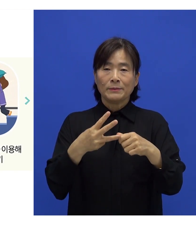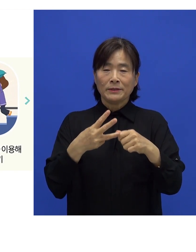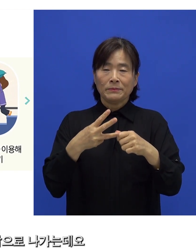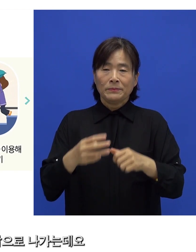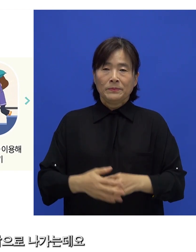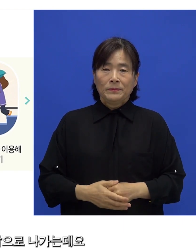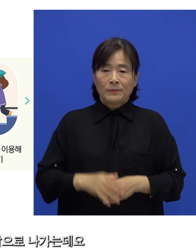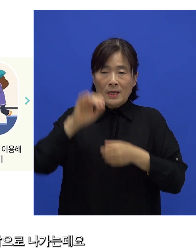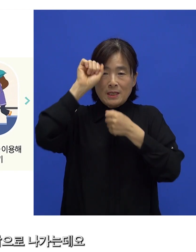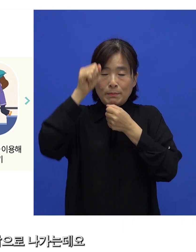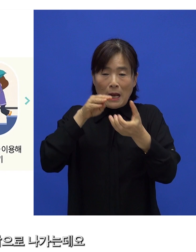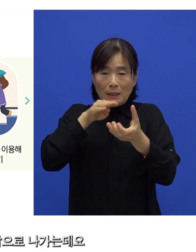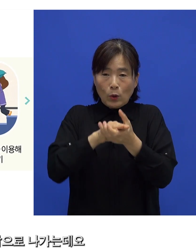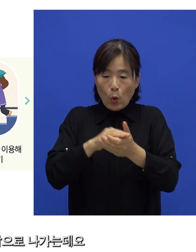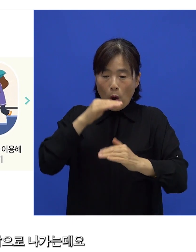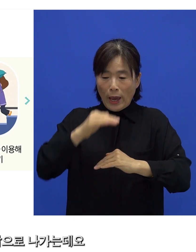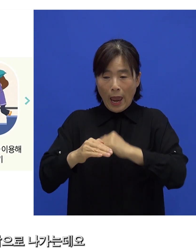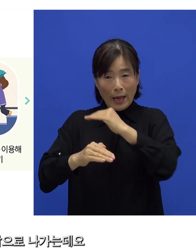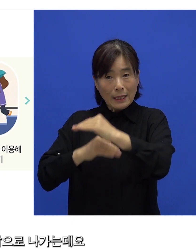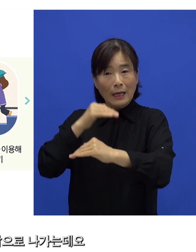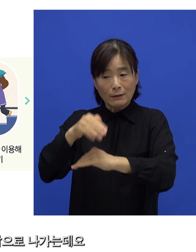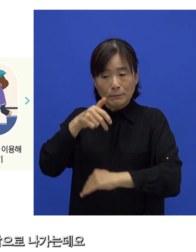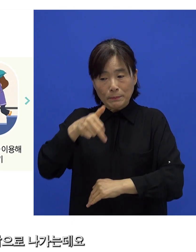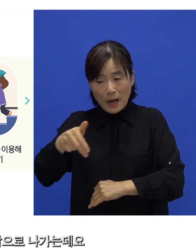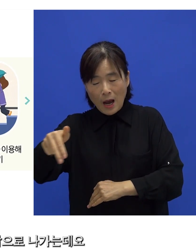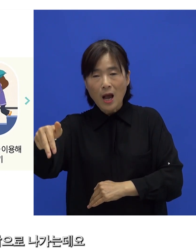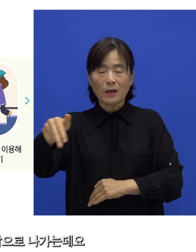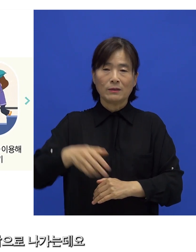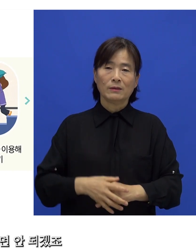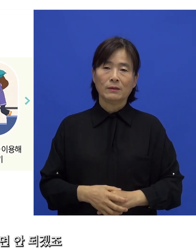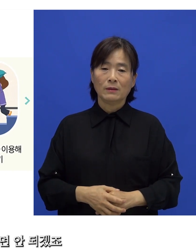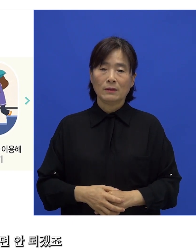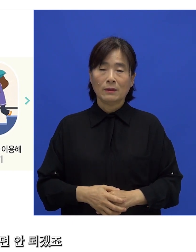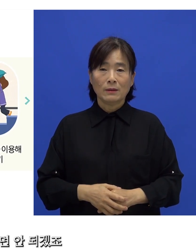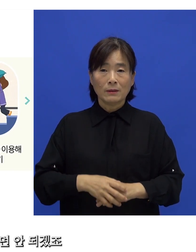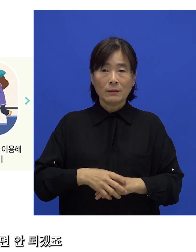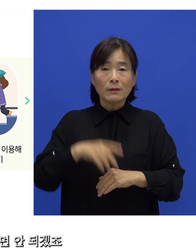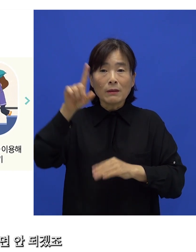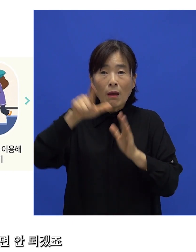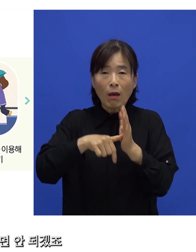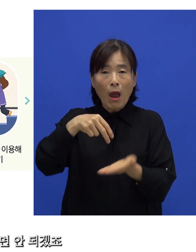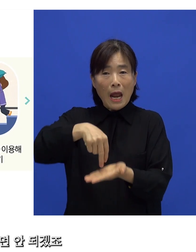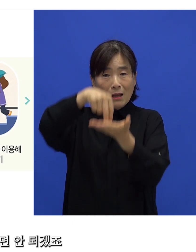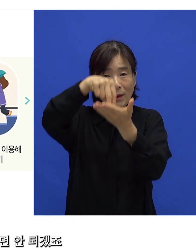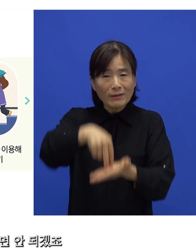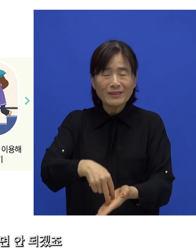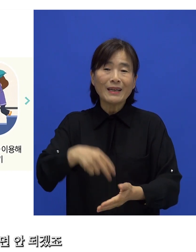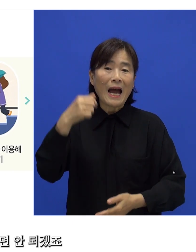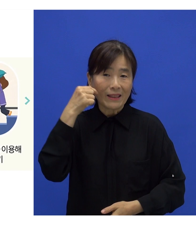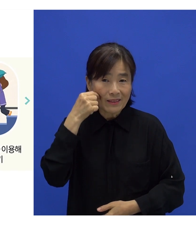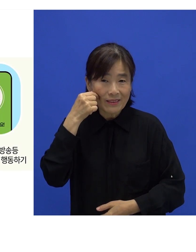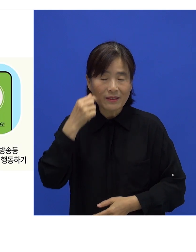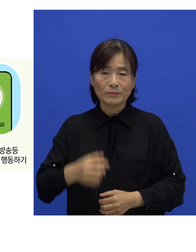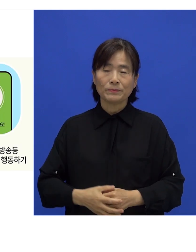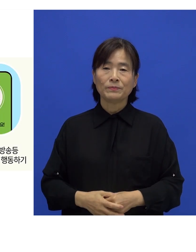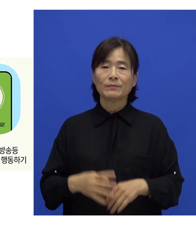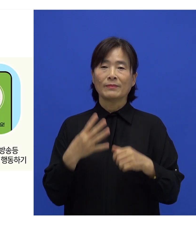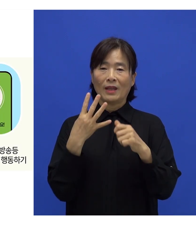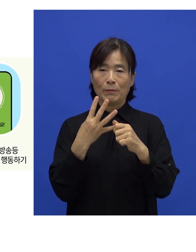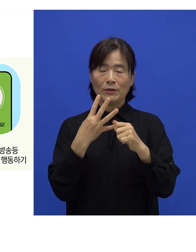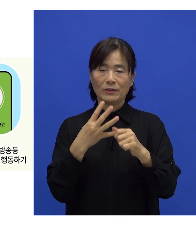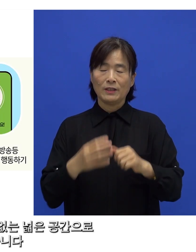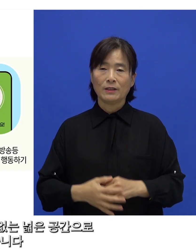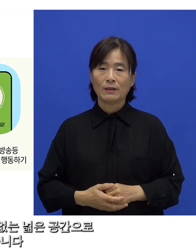번째는 신발을 신고 계단을 이용해 밖으로 나가는데요. 이럴 때 엘리베이터를 타면 안 되겠죠? 네